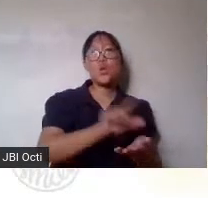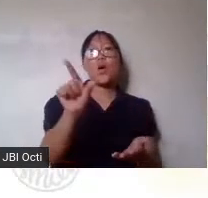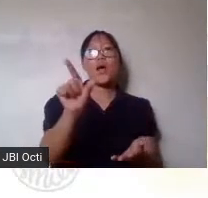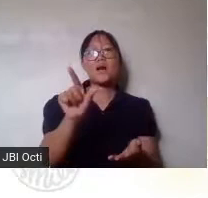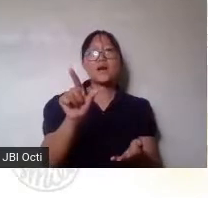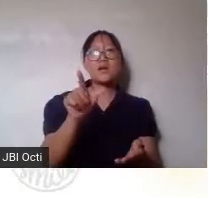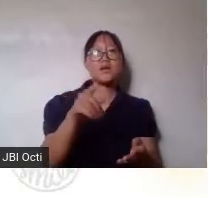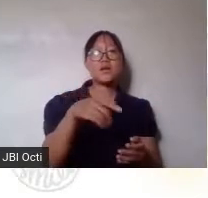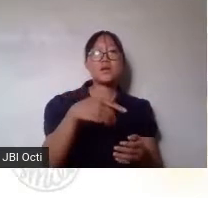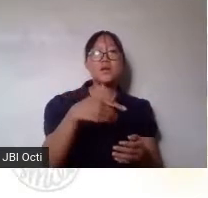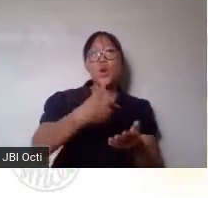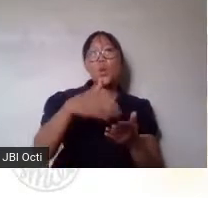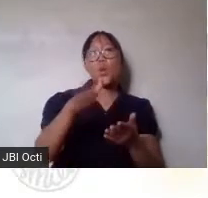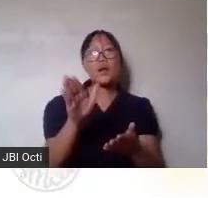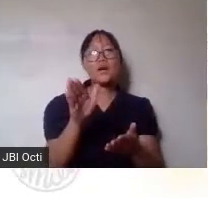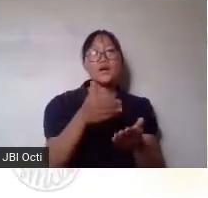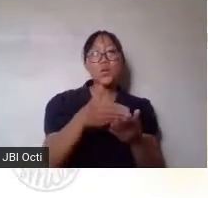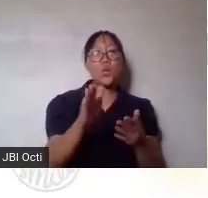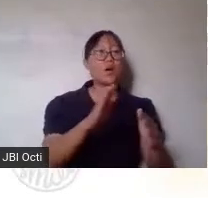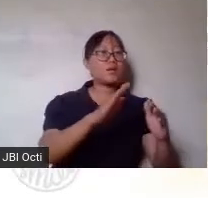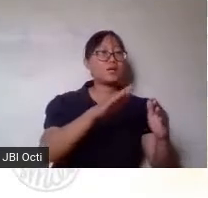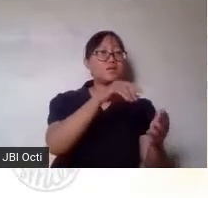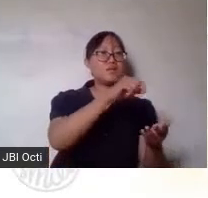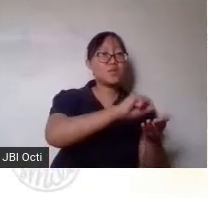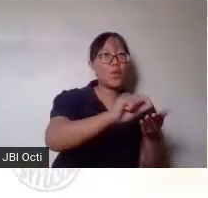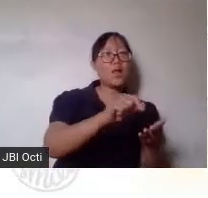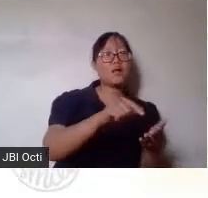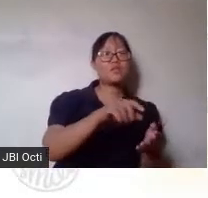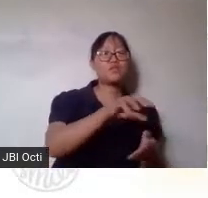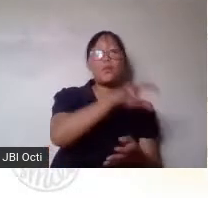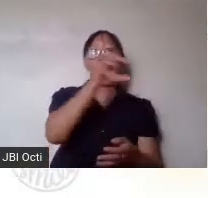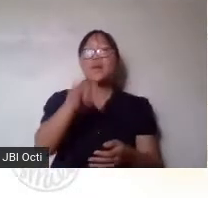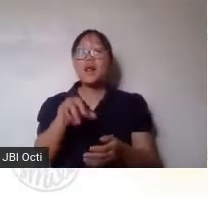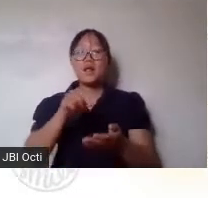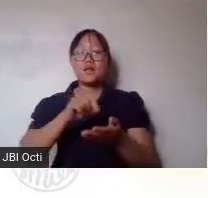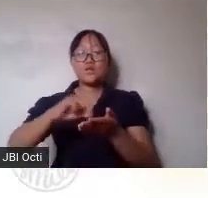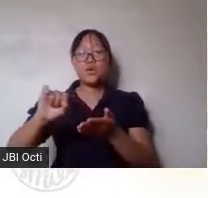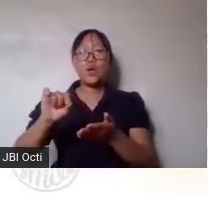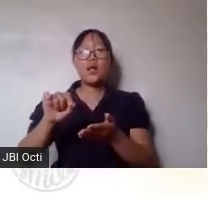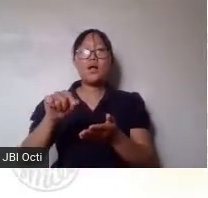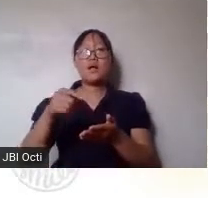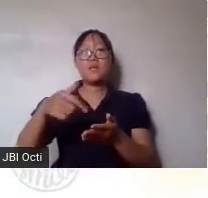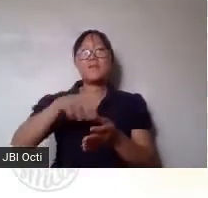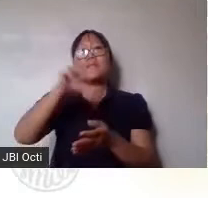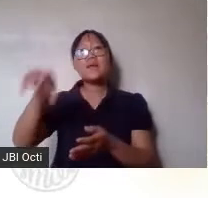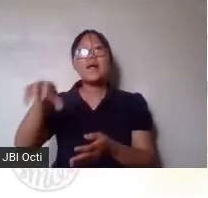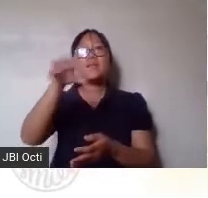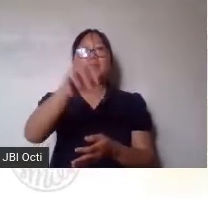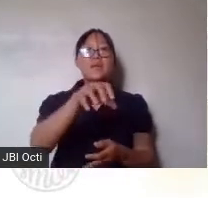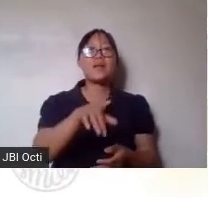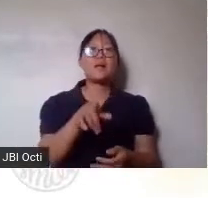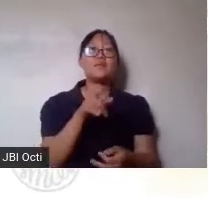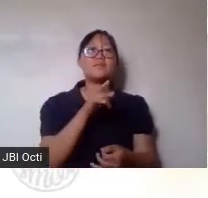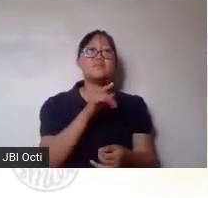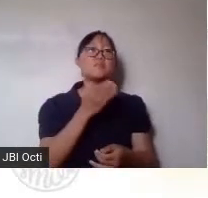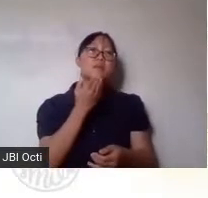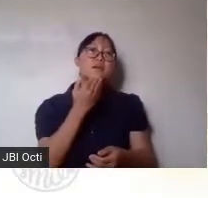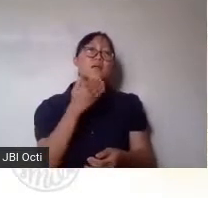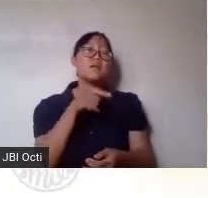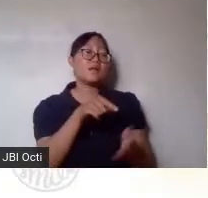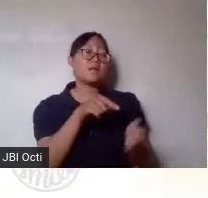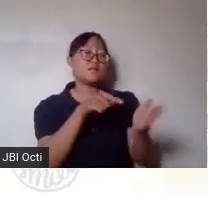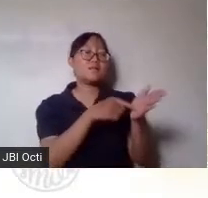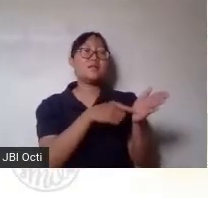bersangkutannya, pindah lagi ke sekolah yang lainnya. Nah, anaknya memang dikenali sebagai anak yang dilabel anak yang nakal.